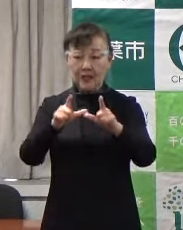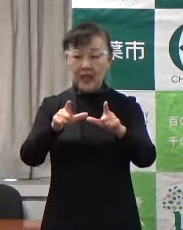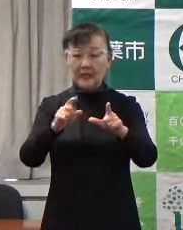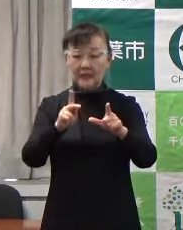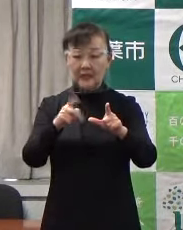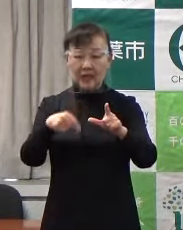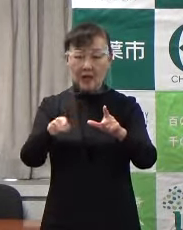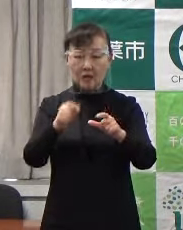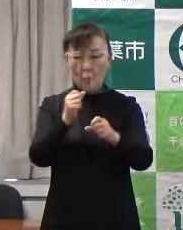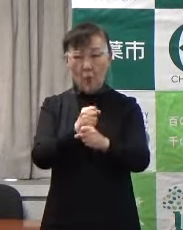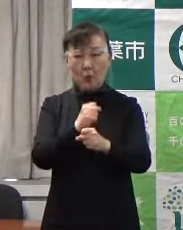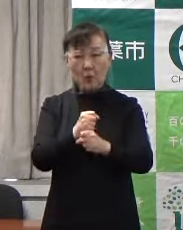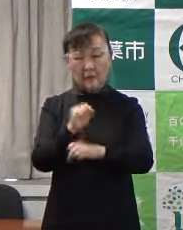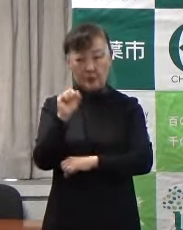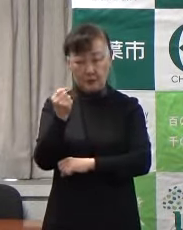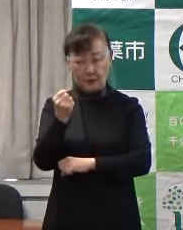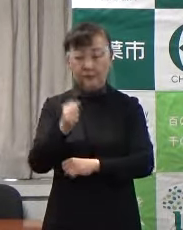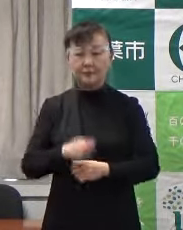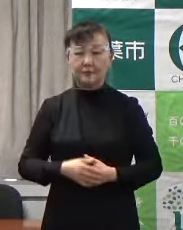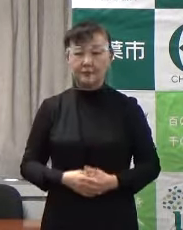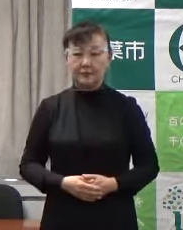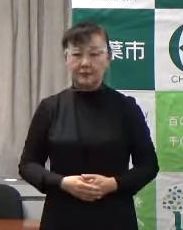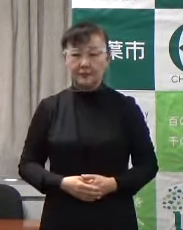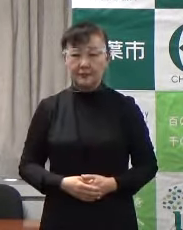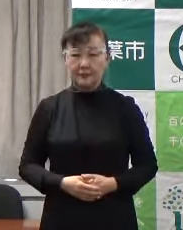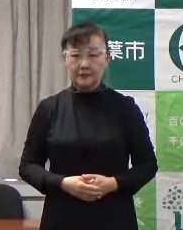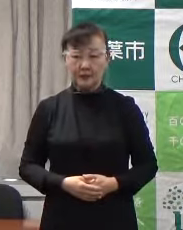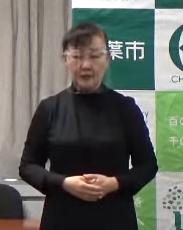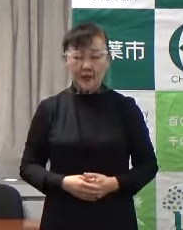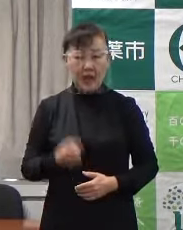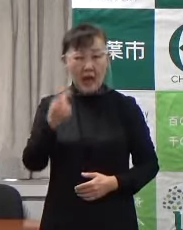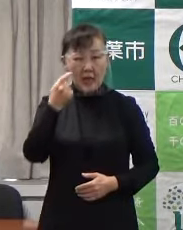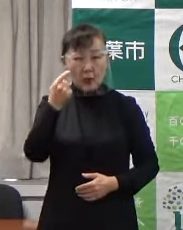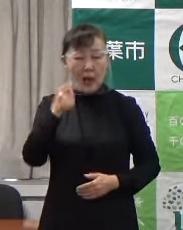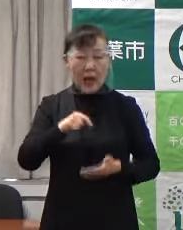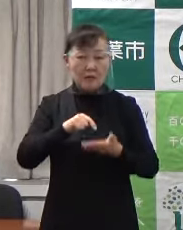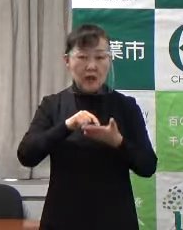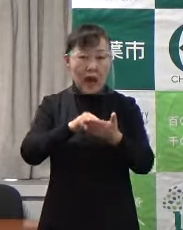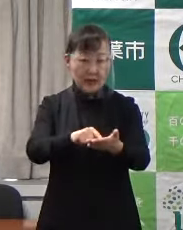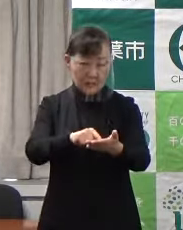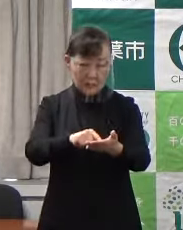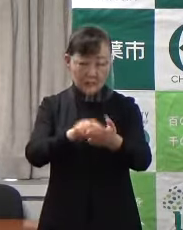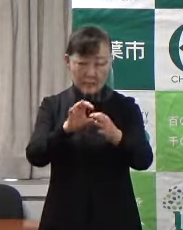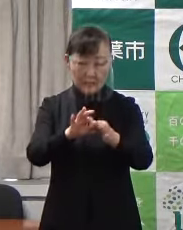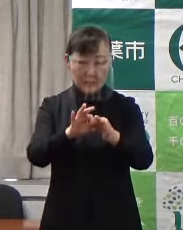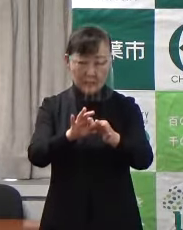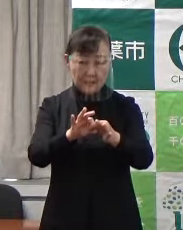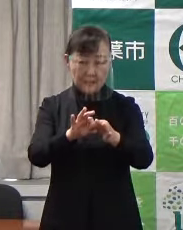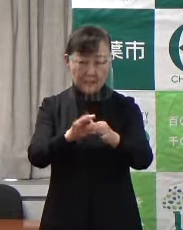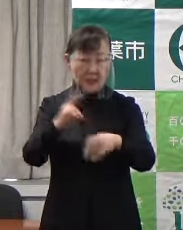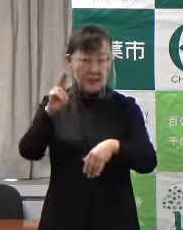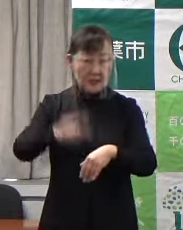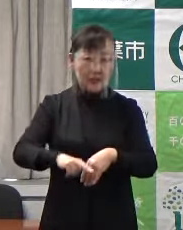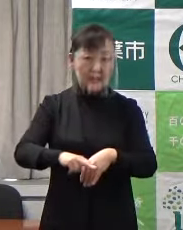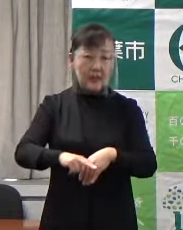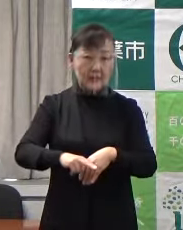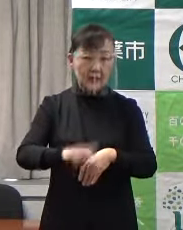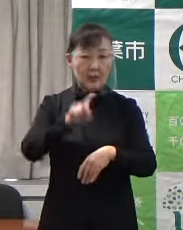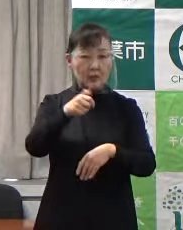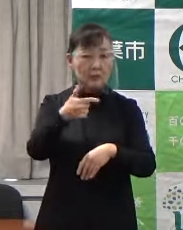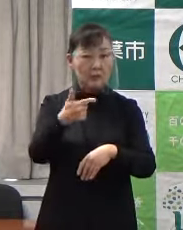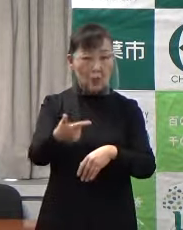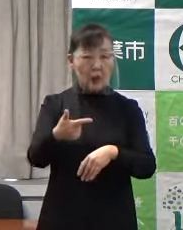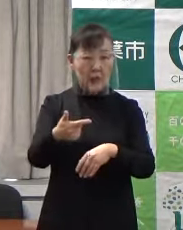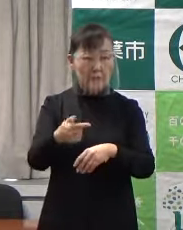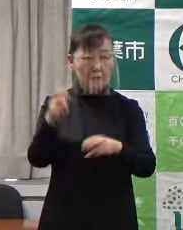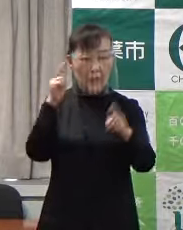民間報道室の中尾ですが、トライアル発注について事情なんですが、この認定された16件